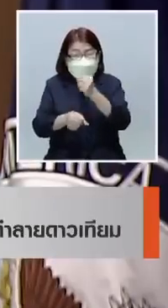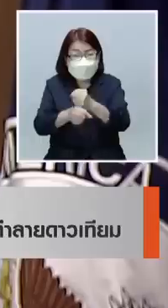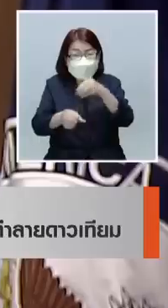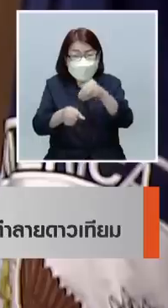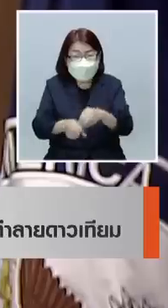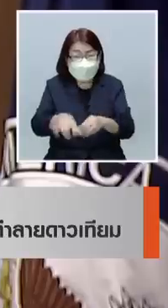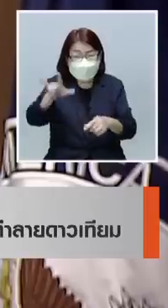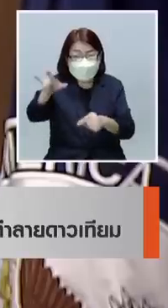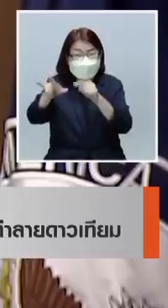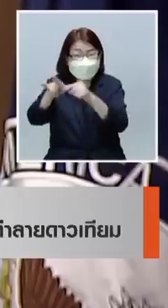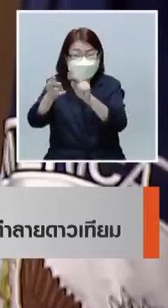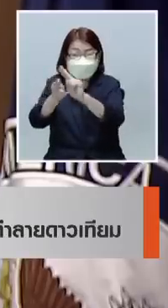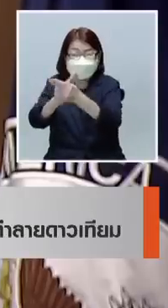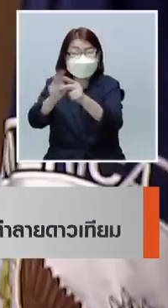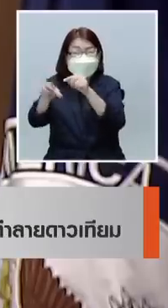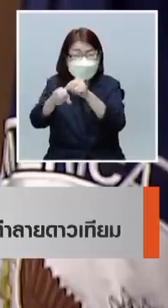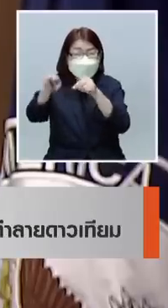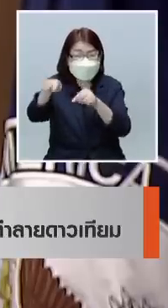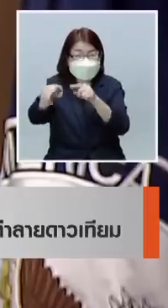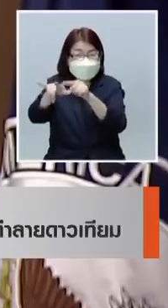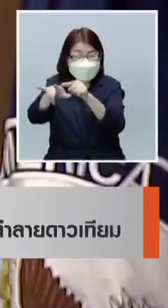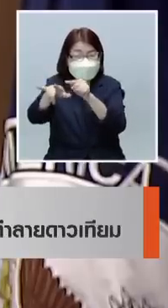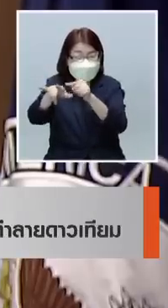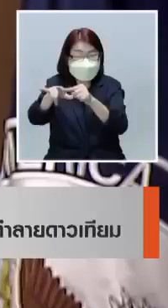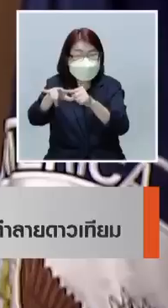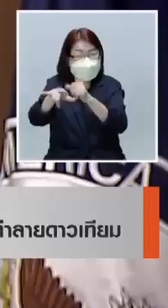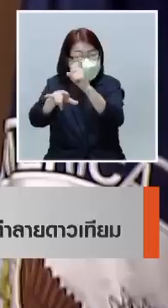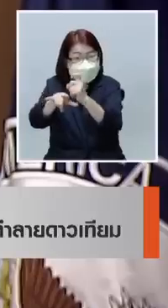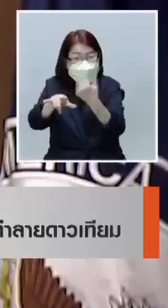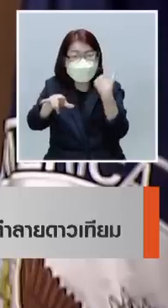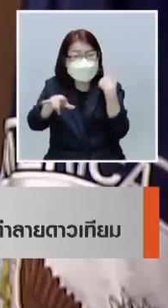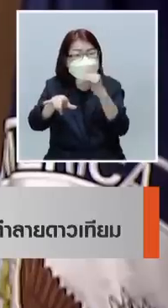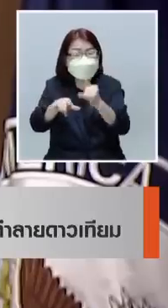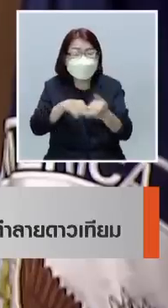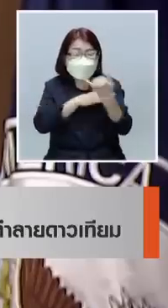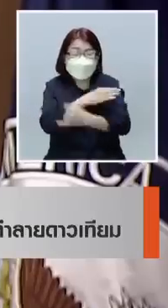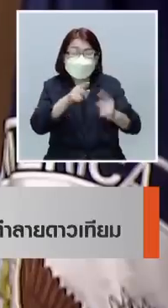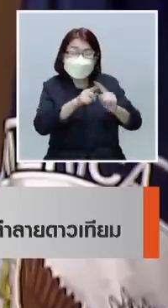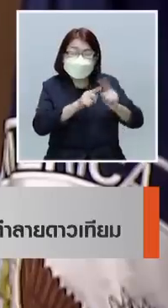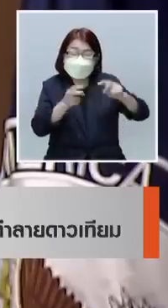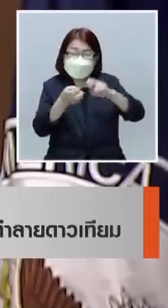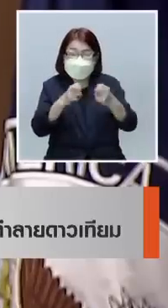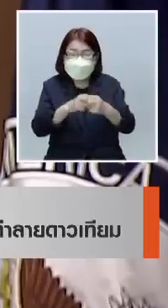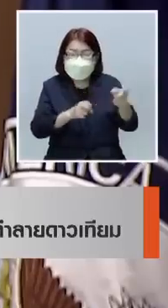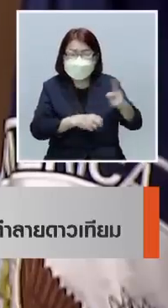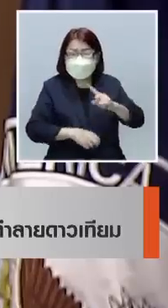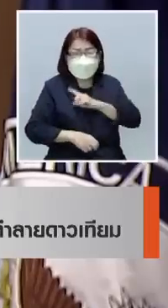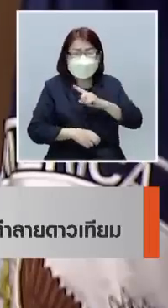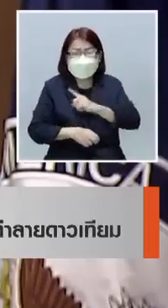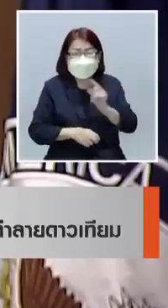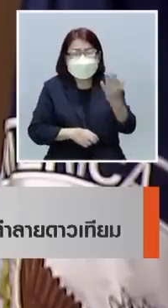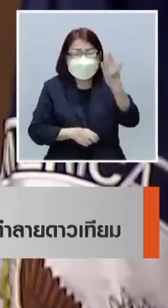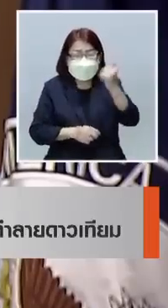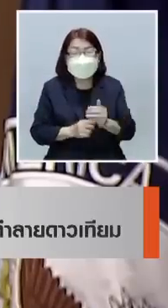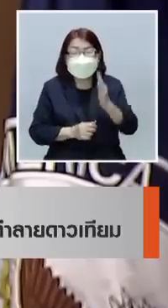น ISS และเป็นภัยคุกคามผลประโยชน์ของทุกประเทศในโลกด้วยและด้วยพฤติกรรมที่อันตรายและขาดความรับผิดชอบนี้จะเป็นอันตร